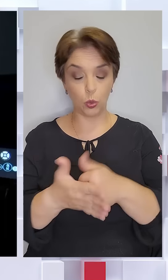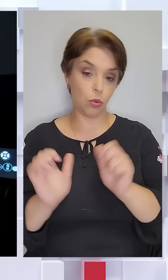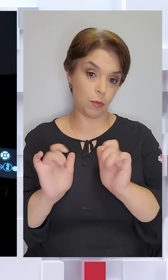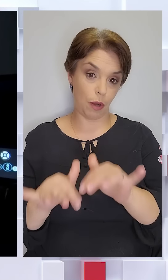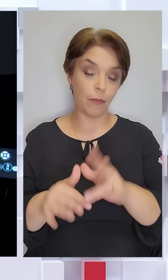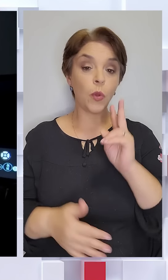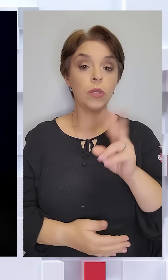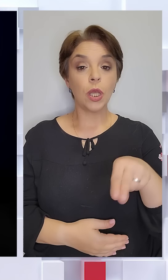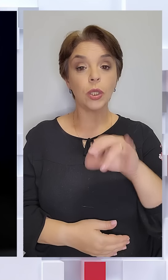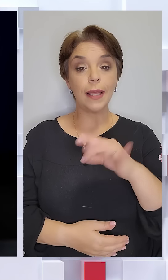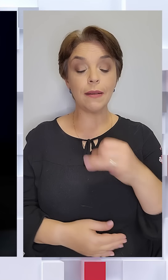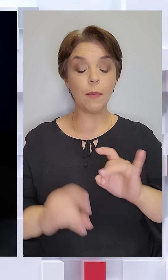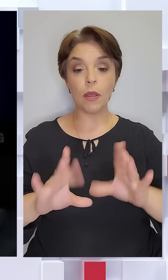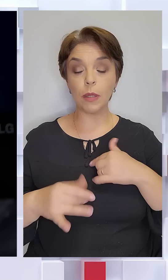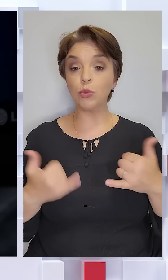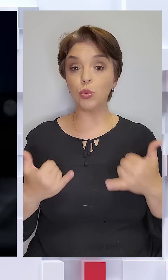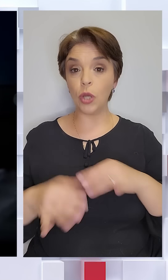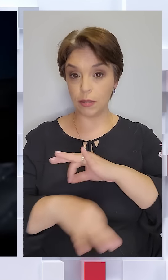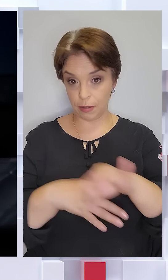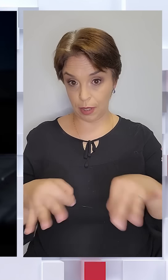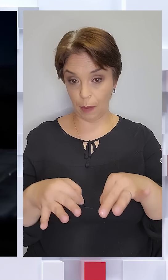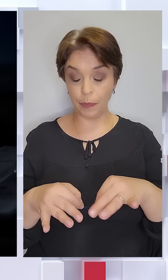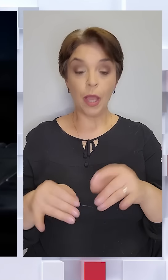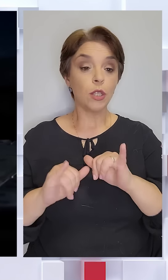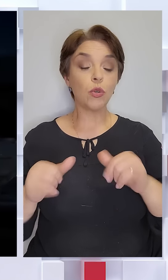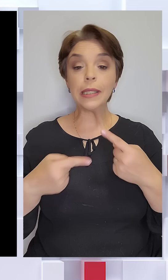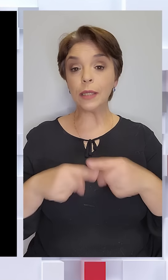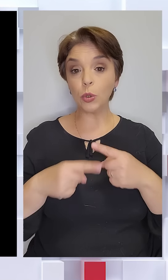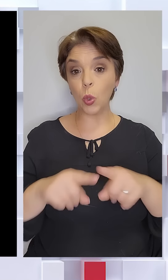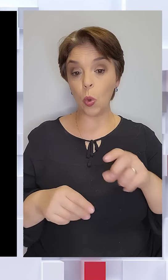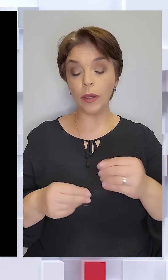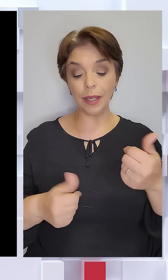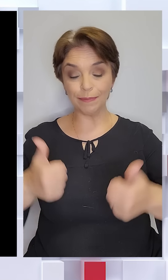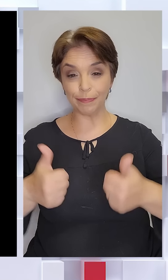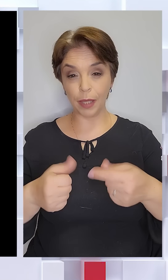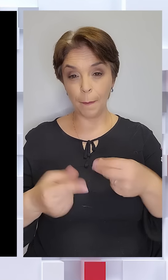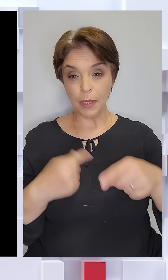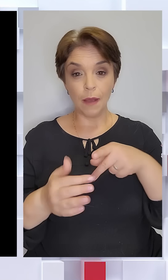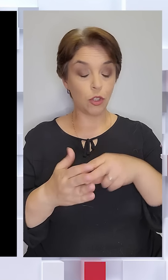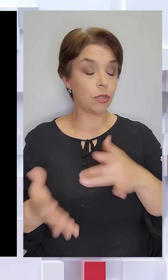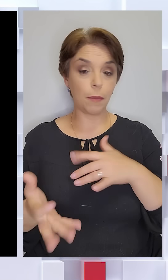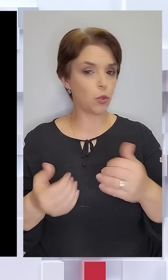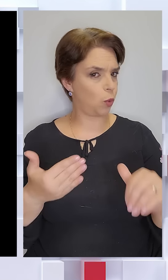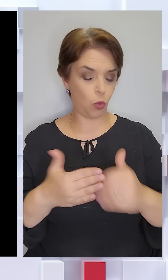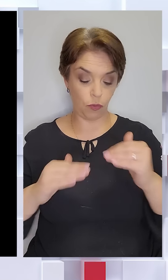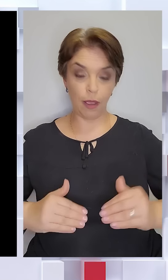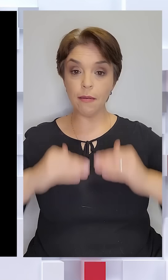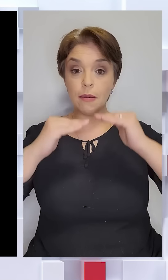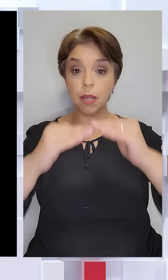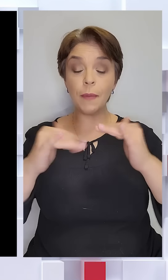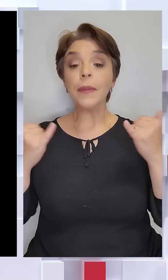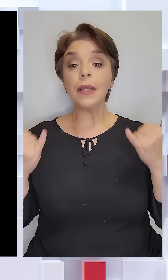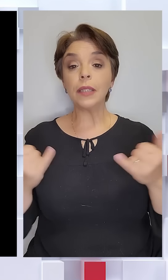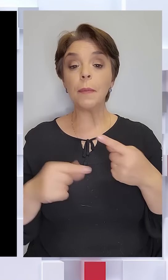справи. Костянтин Андріюк пояснює нам сучасні схеми. З розвитком технологій букмекерський бізнес вийшов на принципово новий рівень.